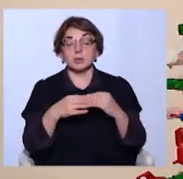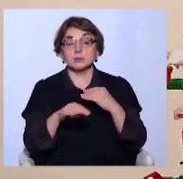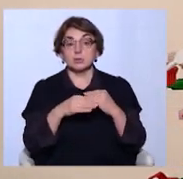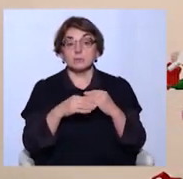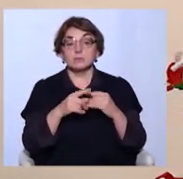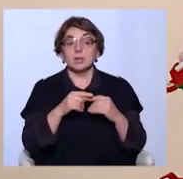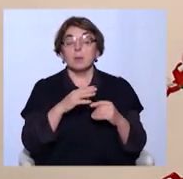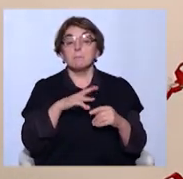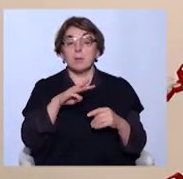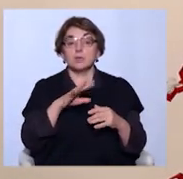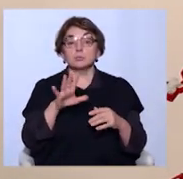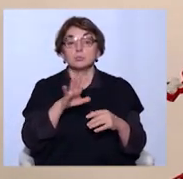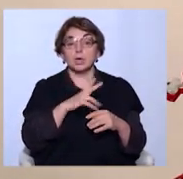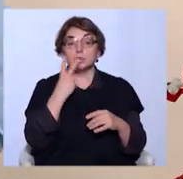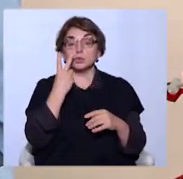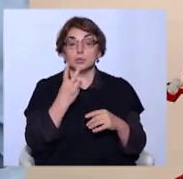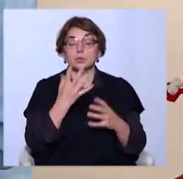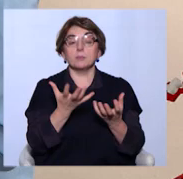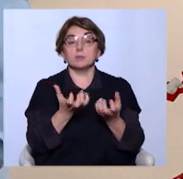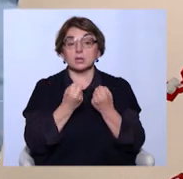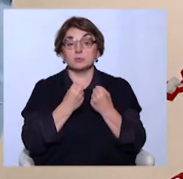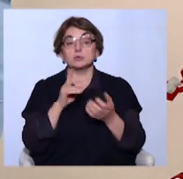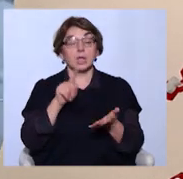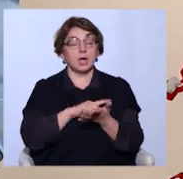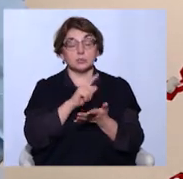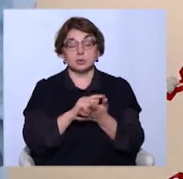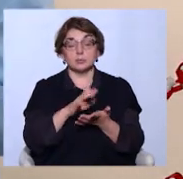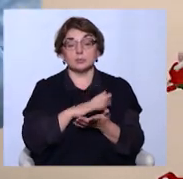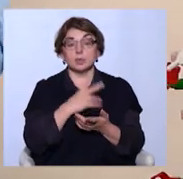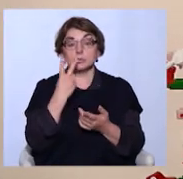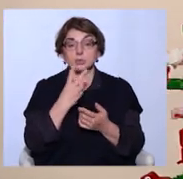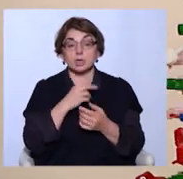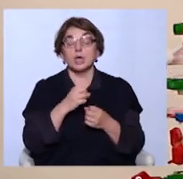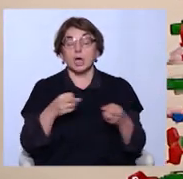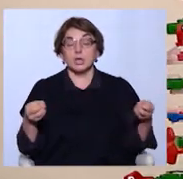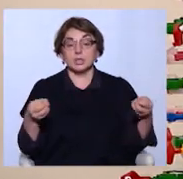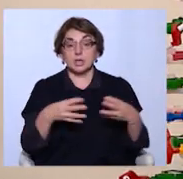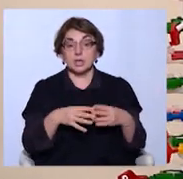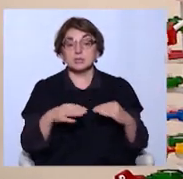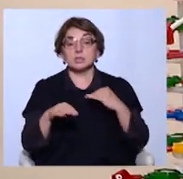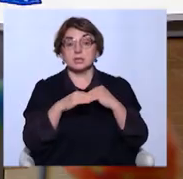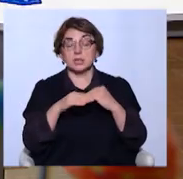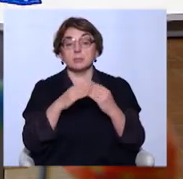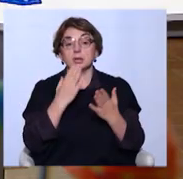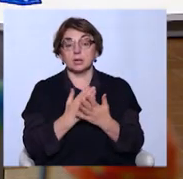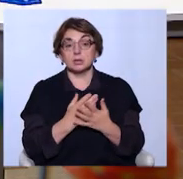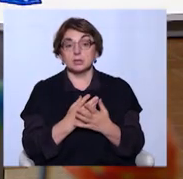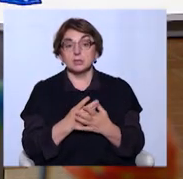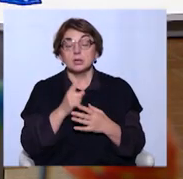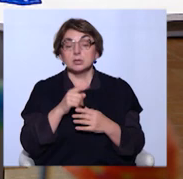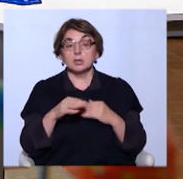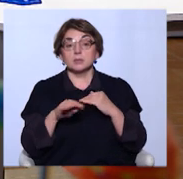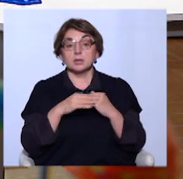გვიჩვენებს, რომ მაგნიუმი უნდა იყოს აუცილებლად 2 და მიღებულშიც უნდა ქონდეს კოეფიციენტი 2. რეაქციაც გათანაბრებული. და სანამ იმ